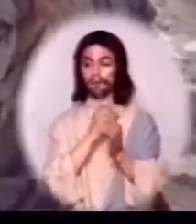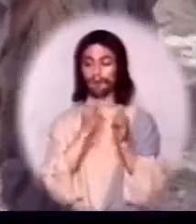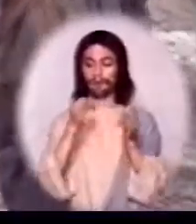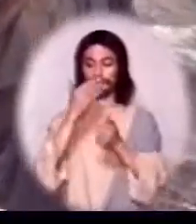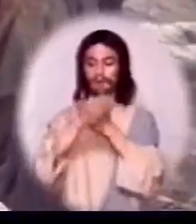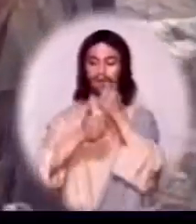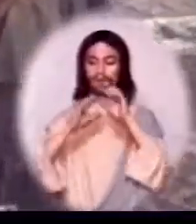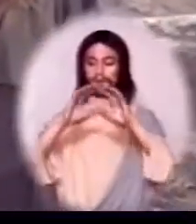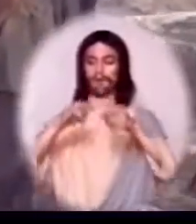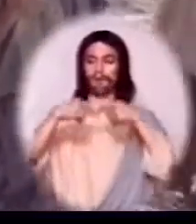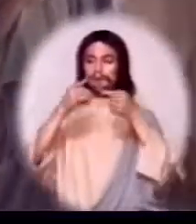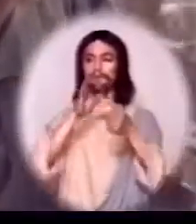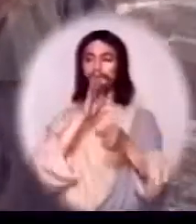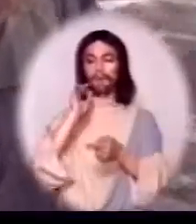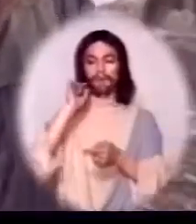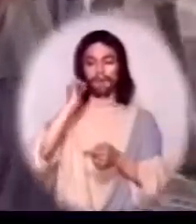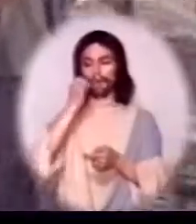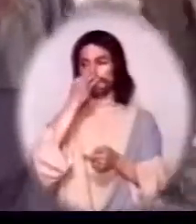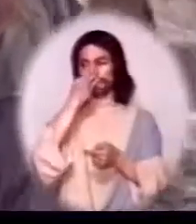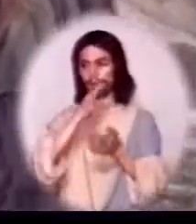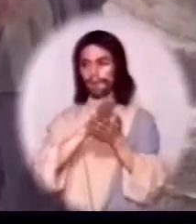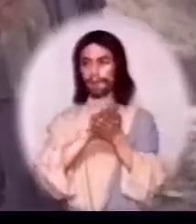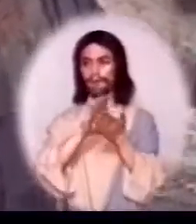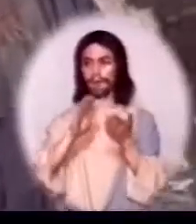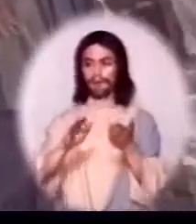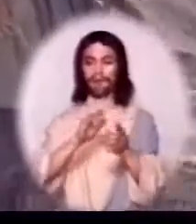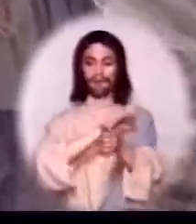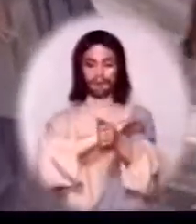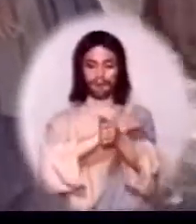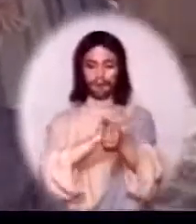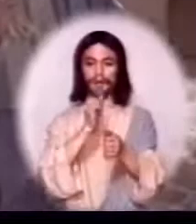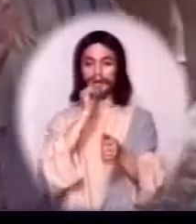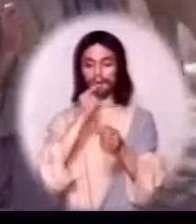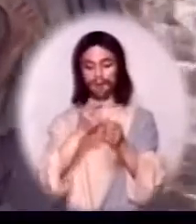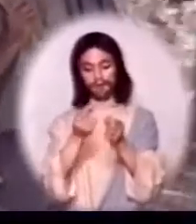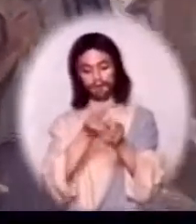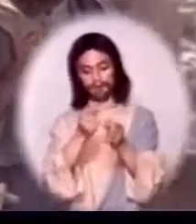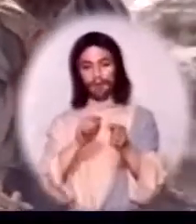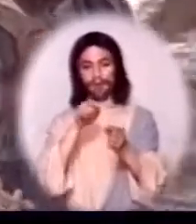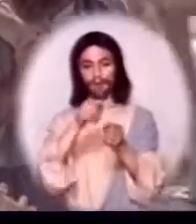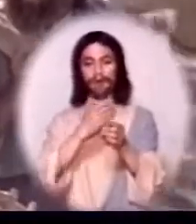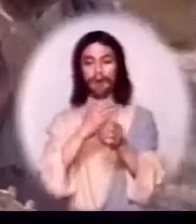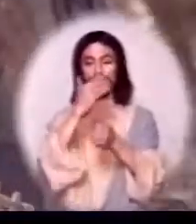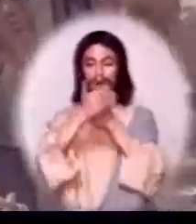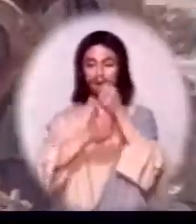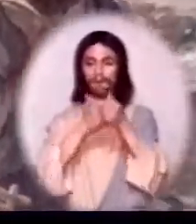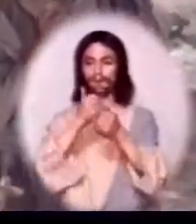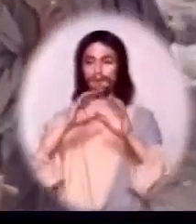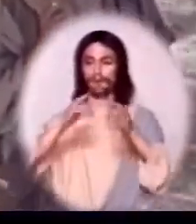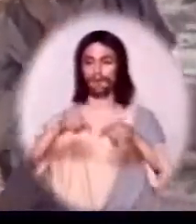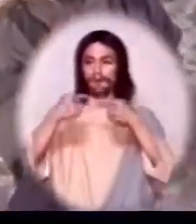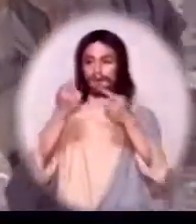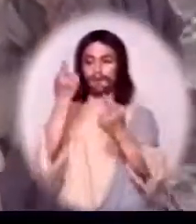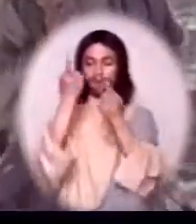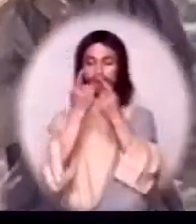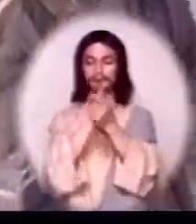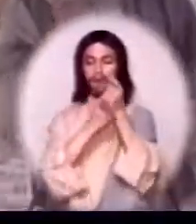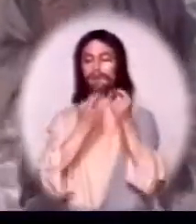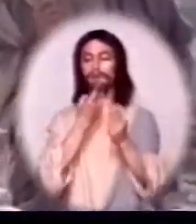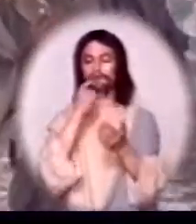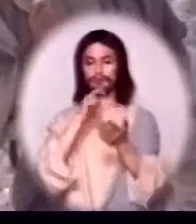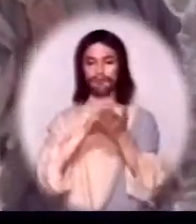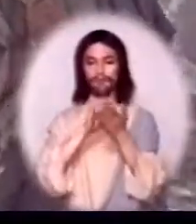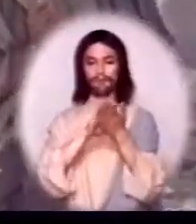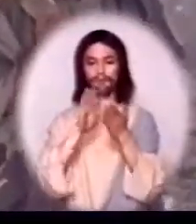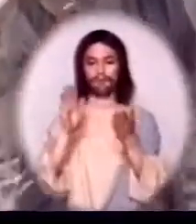부자가 하나님 나라에 들어가기가 얼마나 어려운지, 낙타가 바늘귀로 들어가는 것이 부자가 하나님 나라에 들어가는 것보다